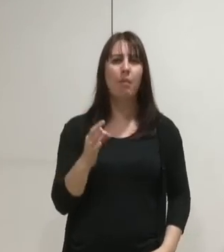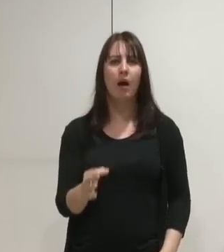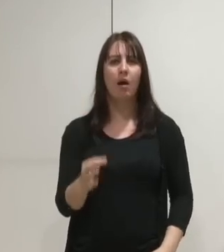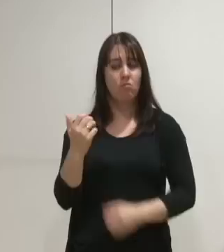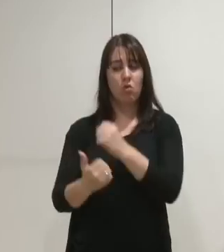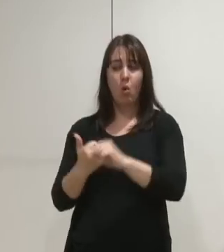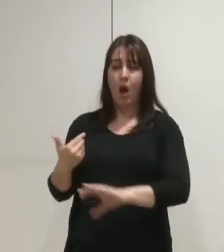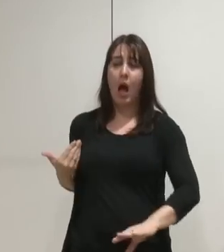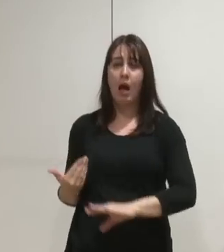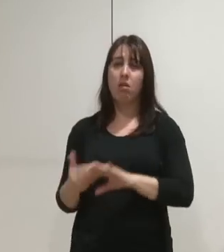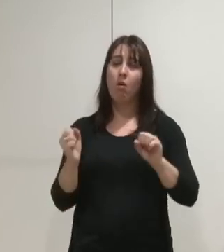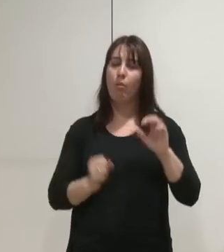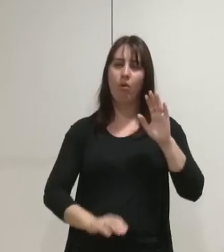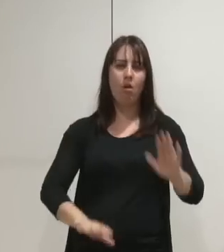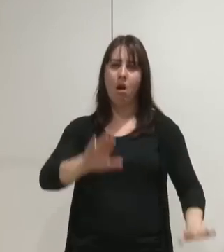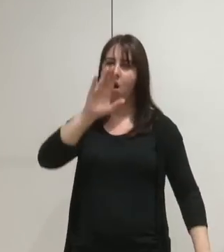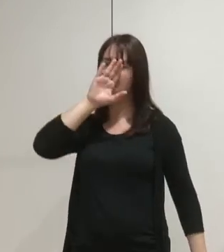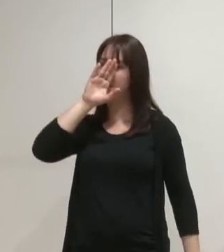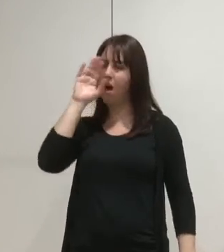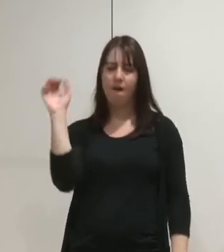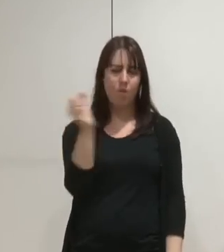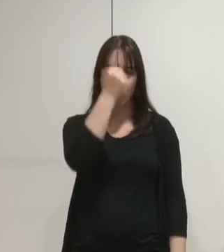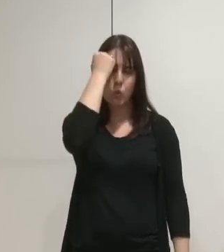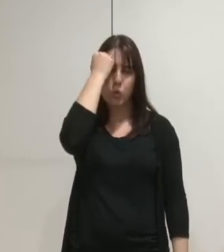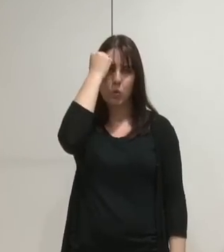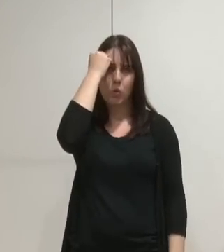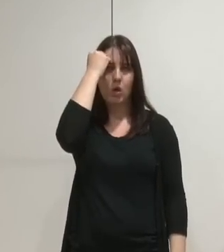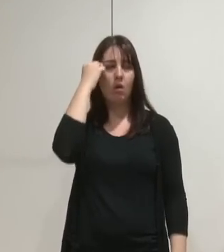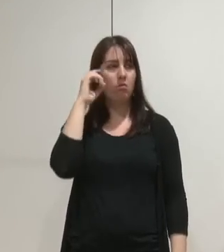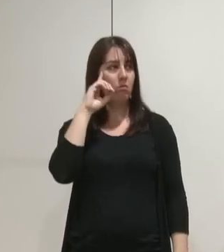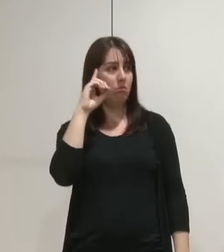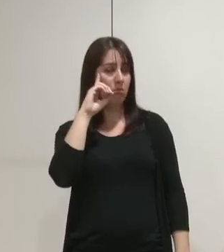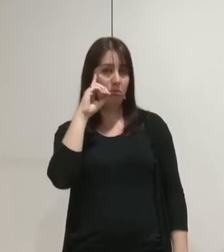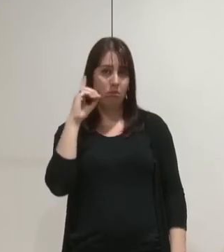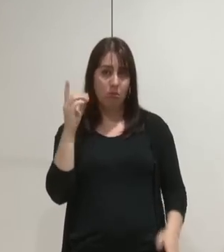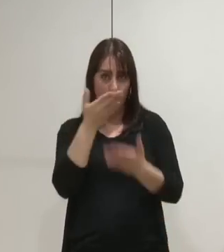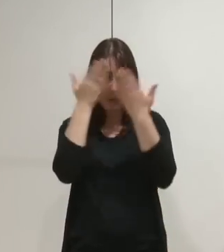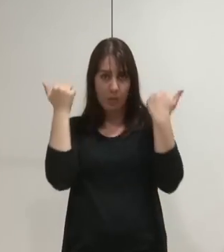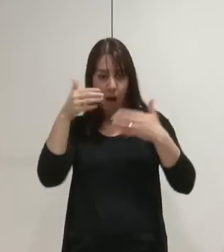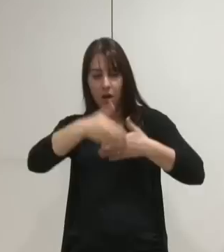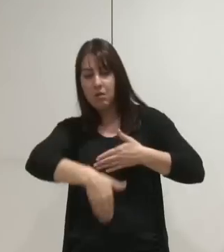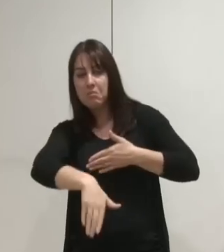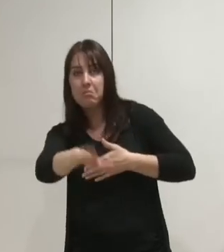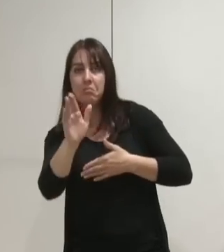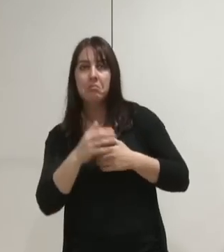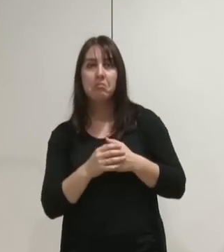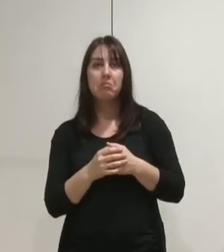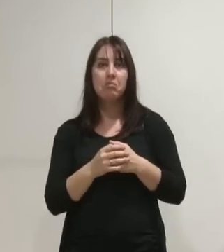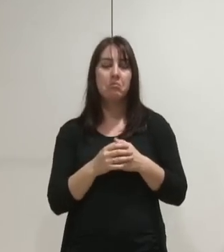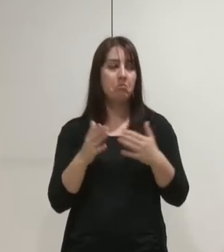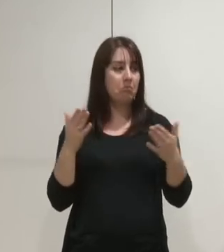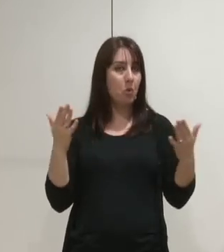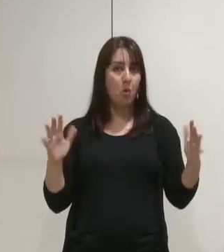perdu risque de coûter cher et que effectivement on ne sait pas bien à ce jour dans quel sens va aller la